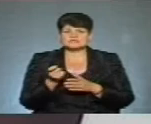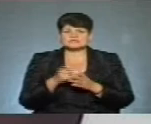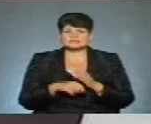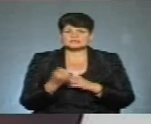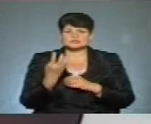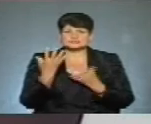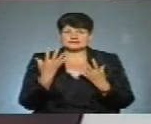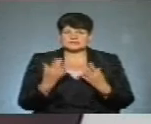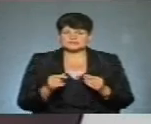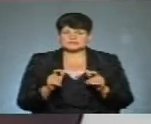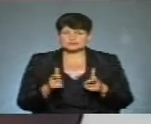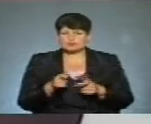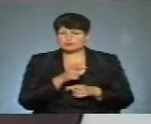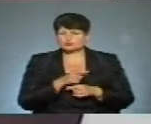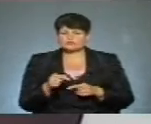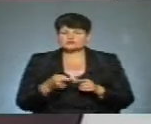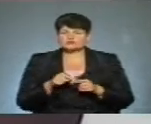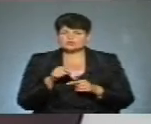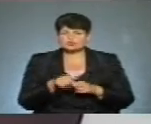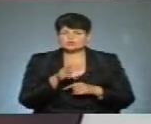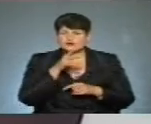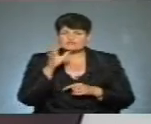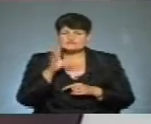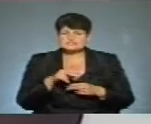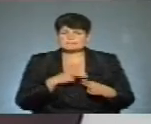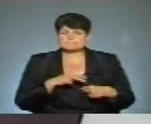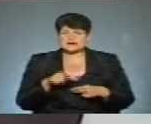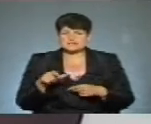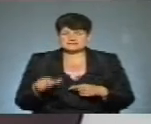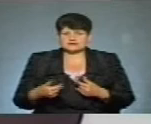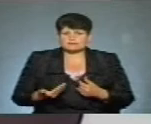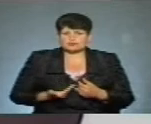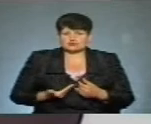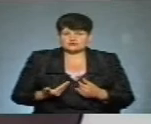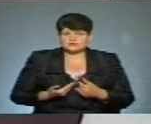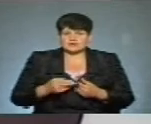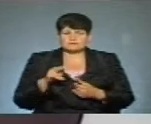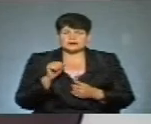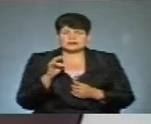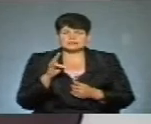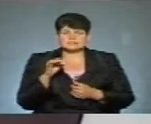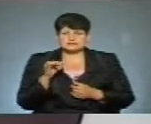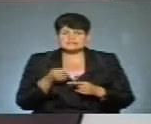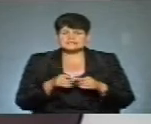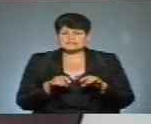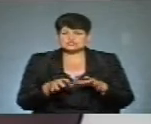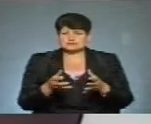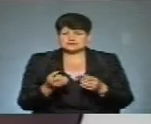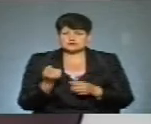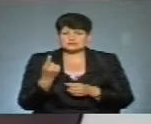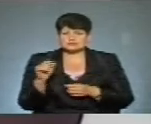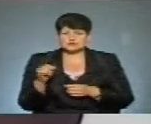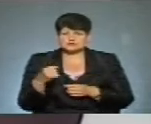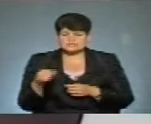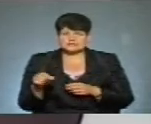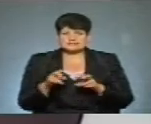днів карантину. Упродовж цього часу усі працівники і медперсонал проживають у пансіонаті. Таке рішення прийняли 11